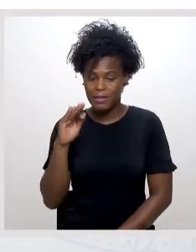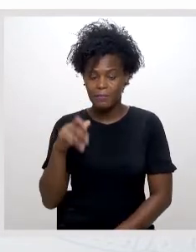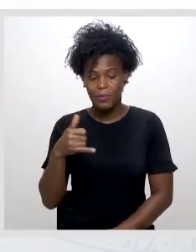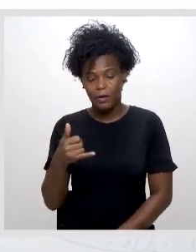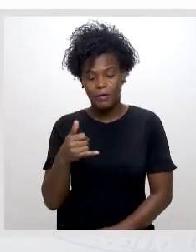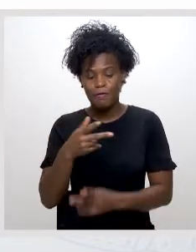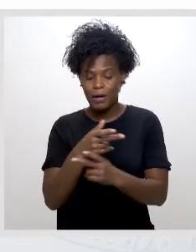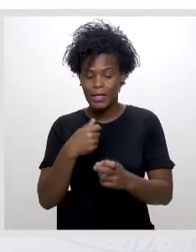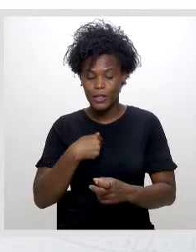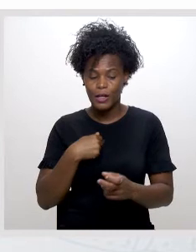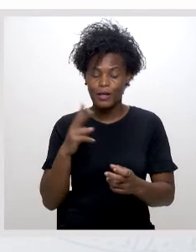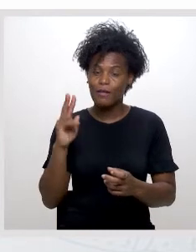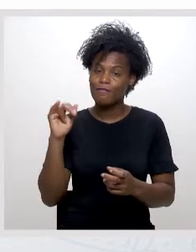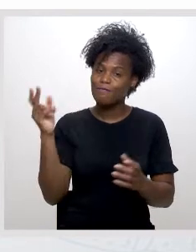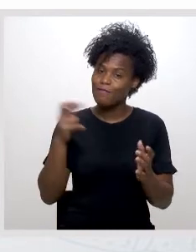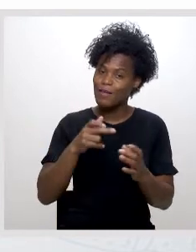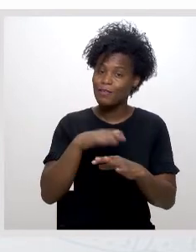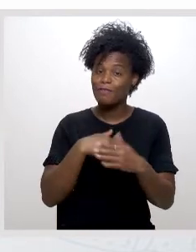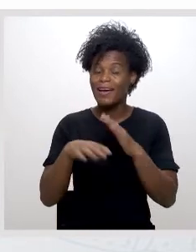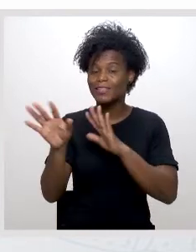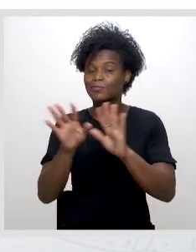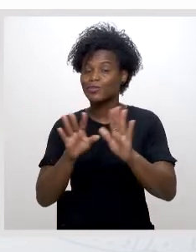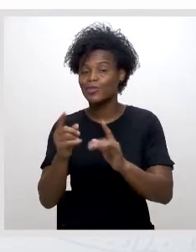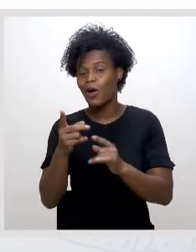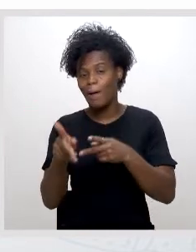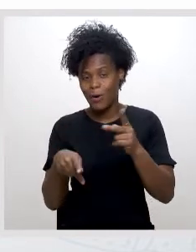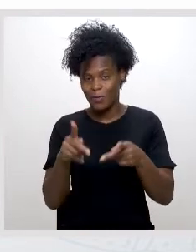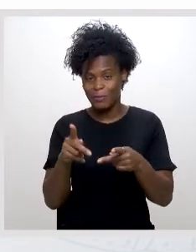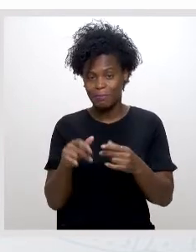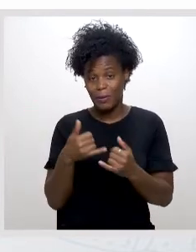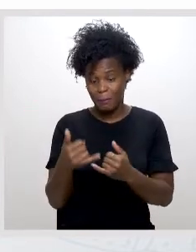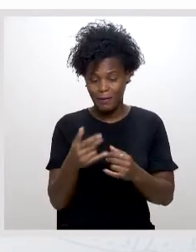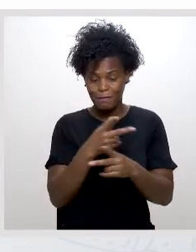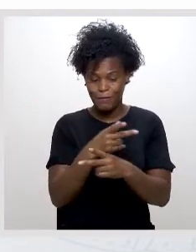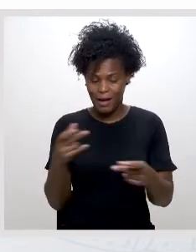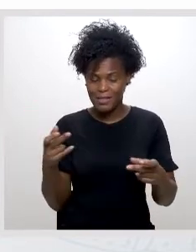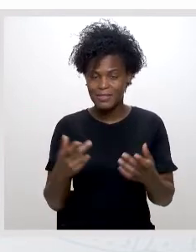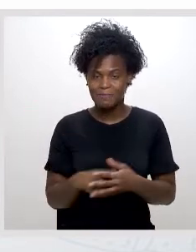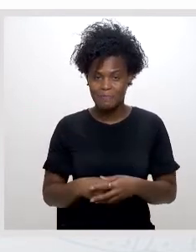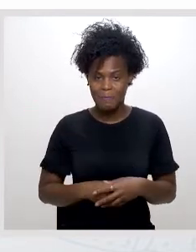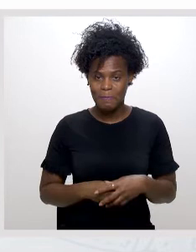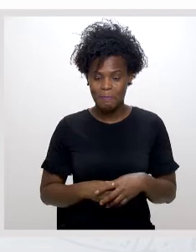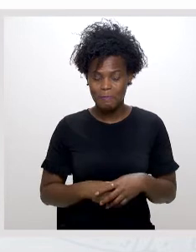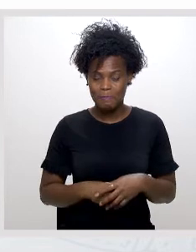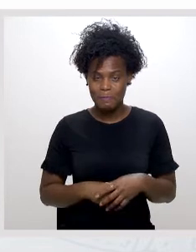« Je viens de faire une exposition sur la mode ». Après, nous avons la phrase